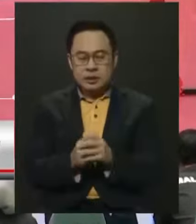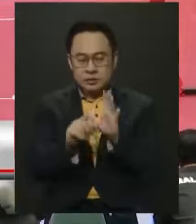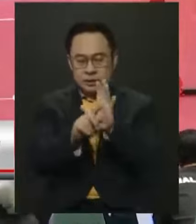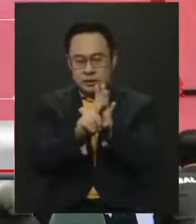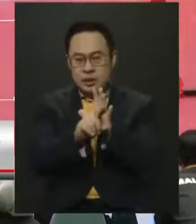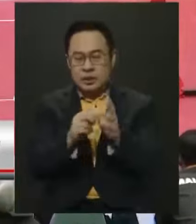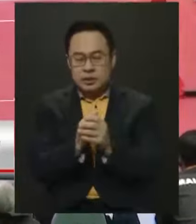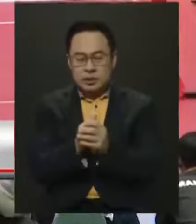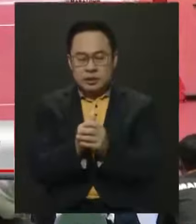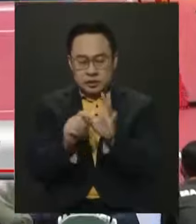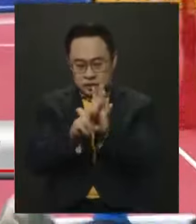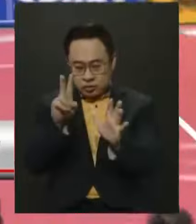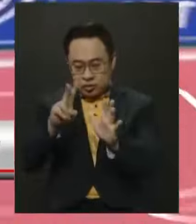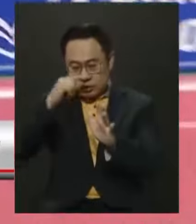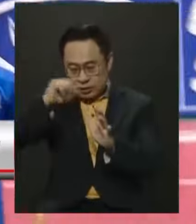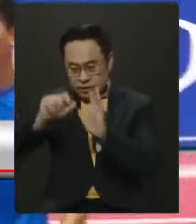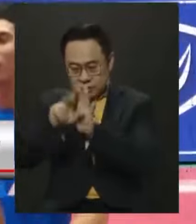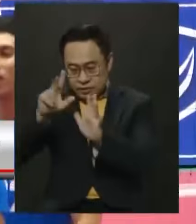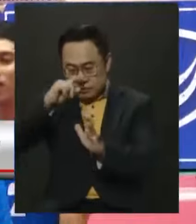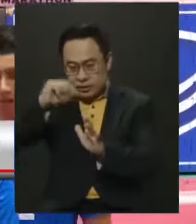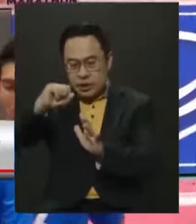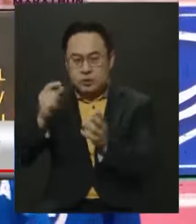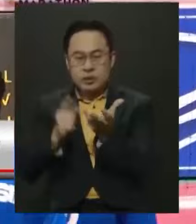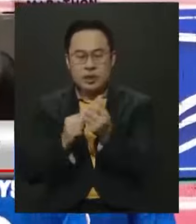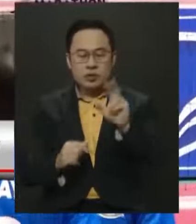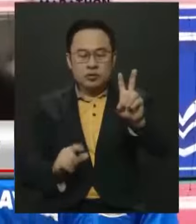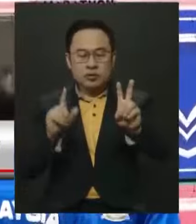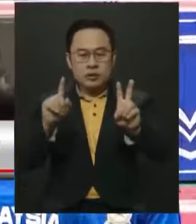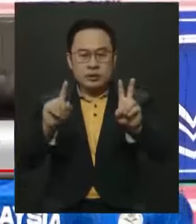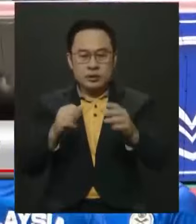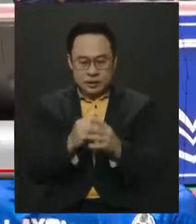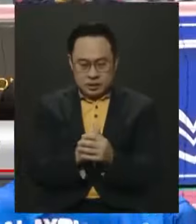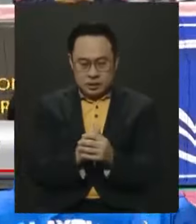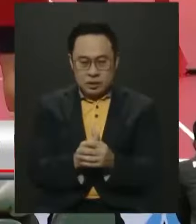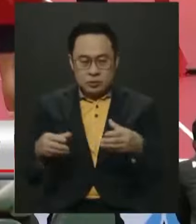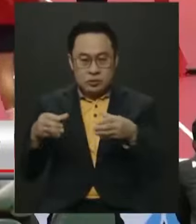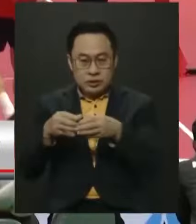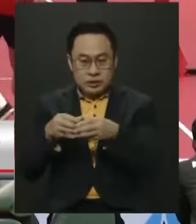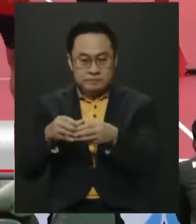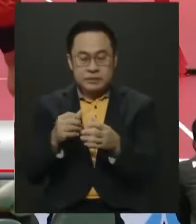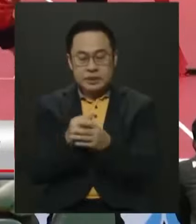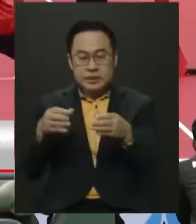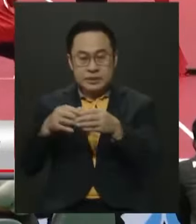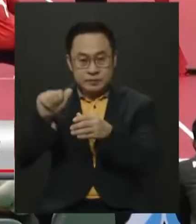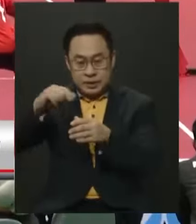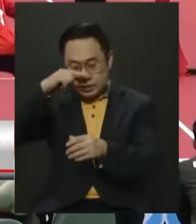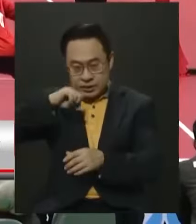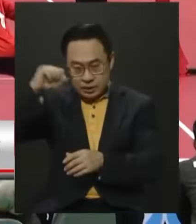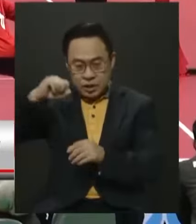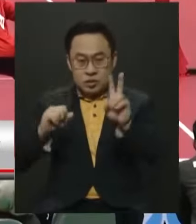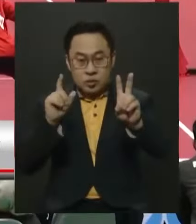ไปก่อน2-1เซตสกอร์4-15 15-3และ15-11ขึ้นนำไป1-0ทีม